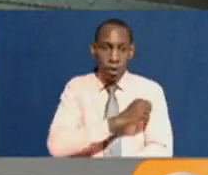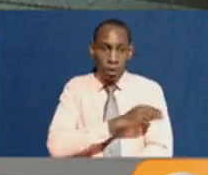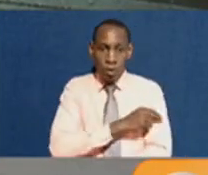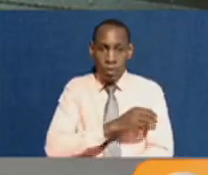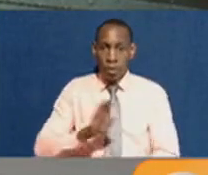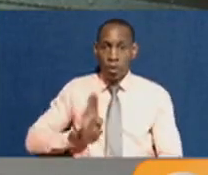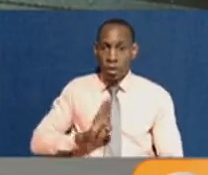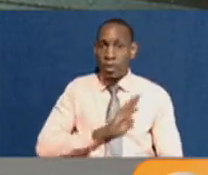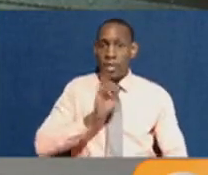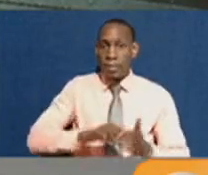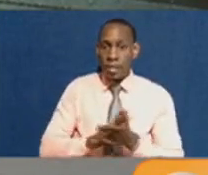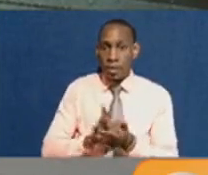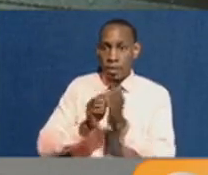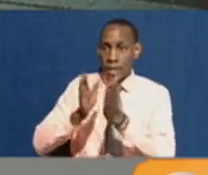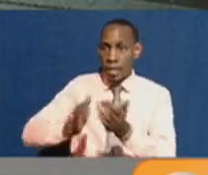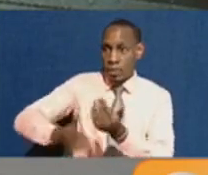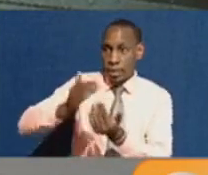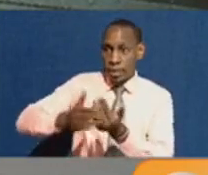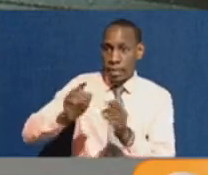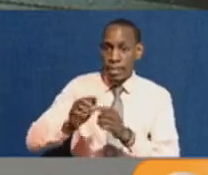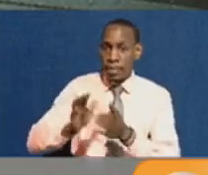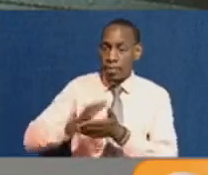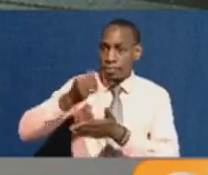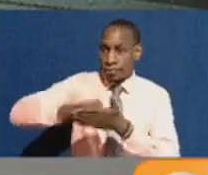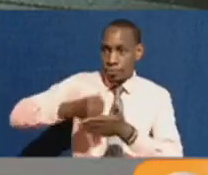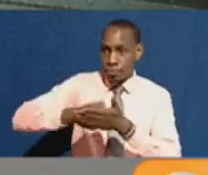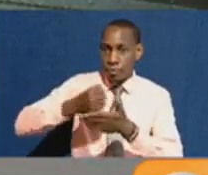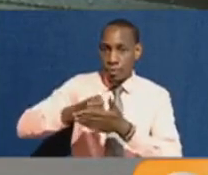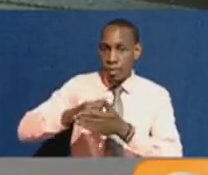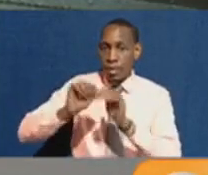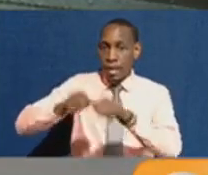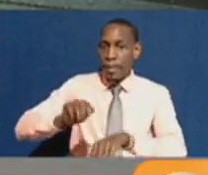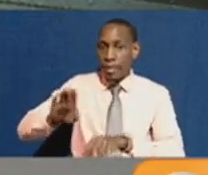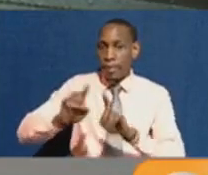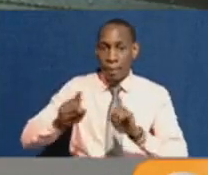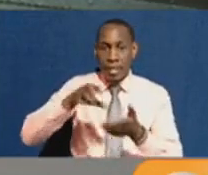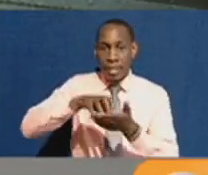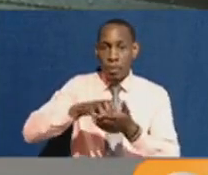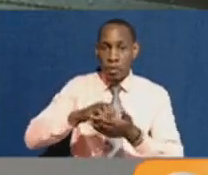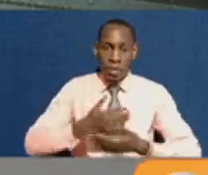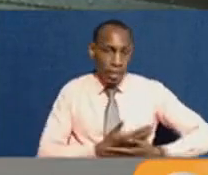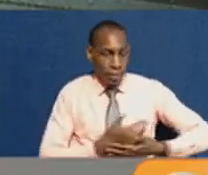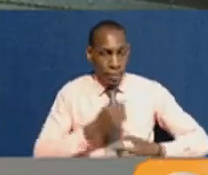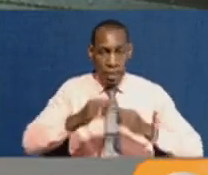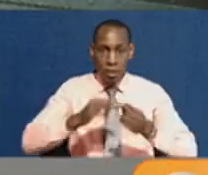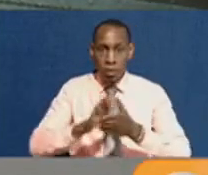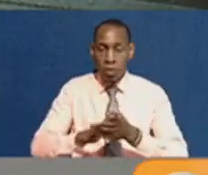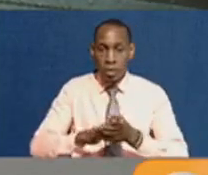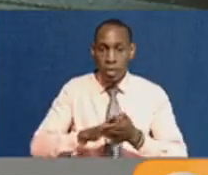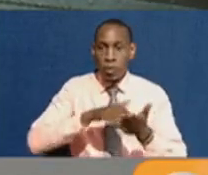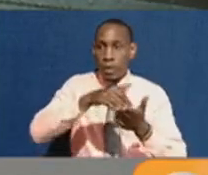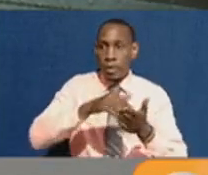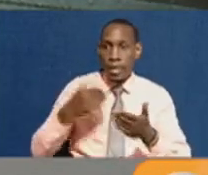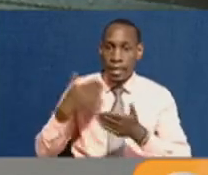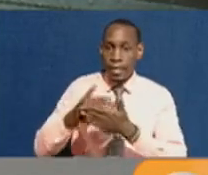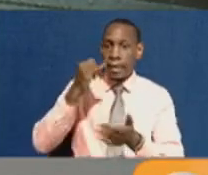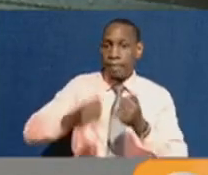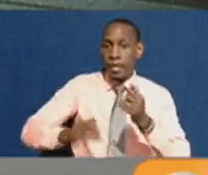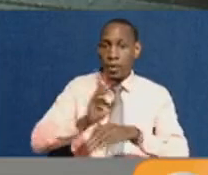umeeleza kuwa madaktari waliomhudumia walijitahidi kulingana na uwezo wao, lakini hali ya mtoto iliendelea kudorora hadi dakika za